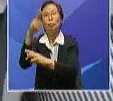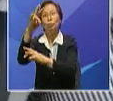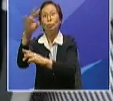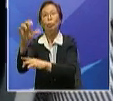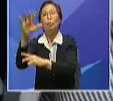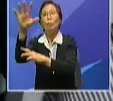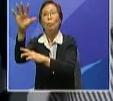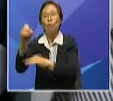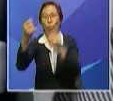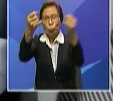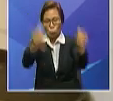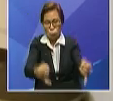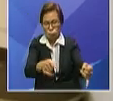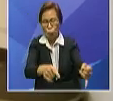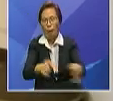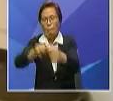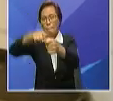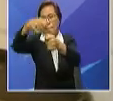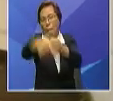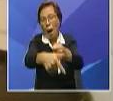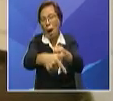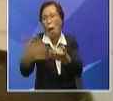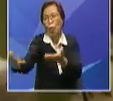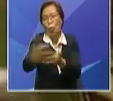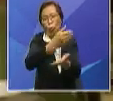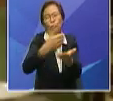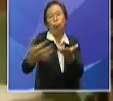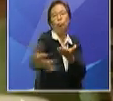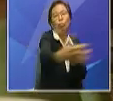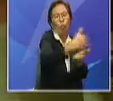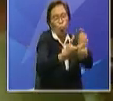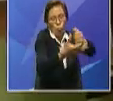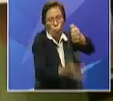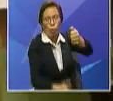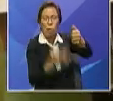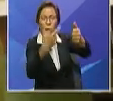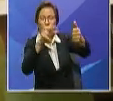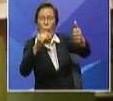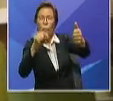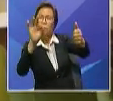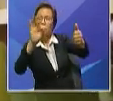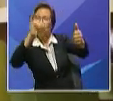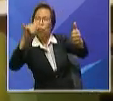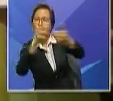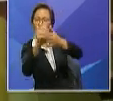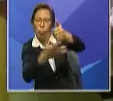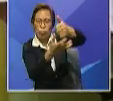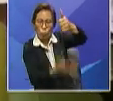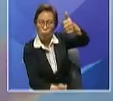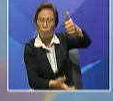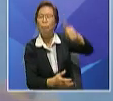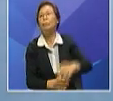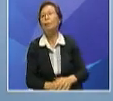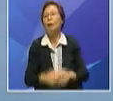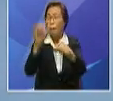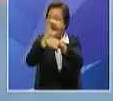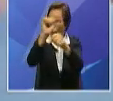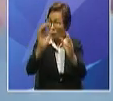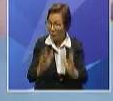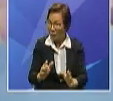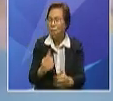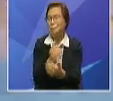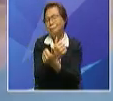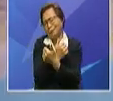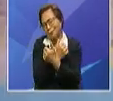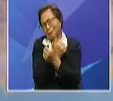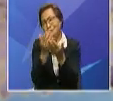9750 individu telah mencapai drum dengan kutipan berjumlah 13 perbulan 9juta tinggi warga pekerja